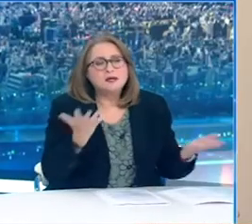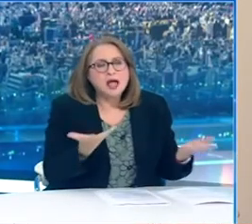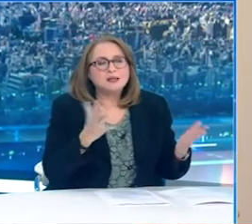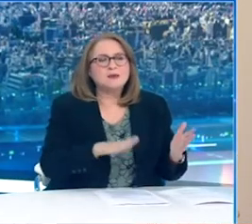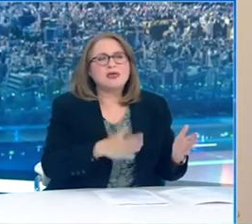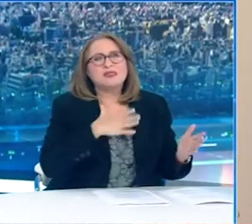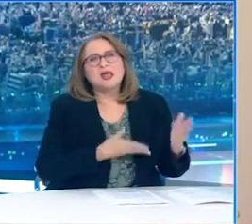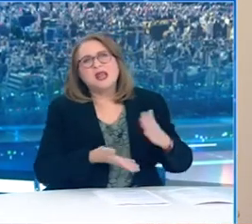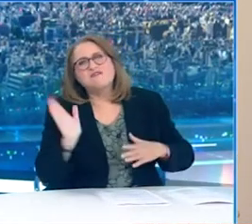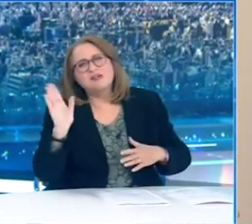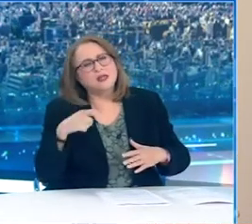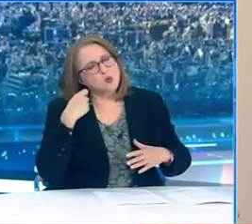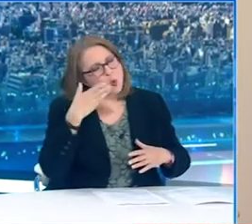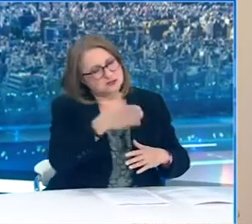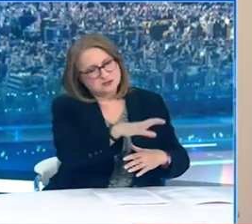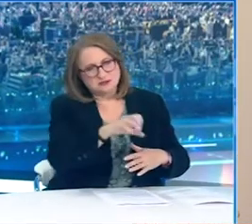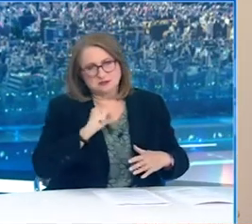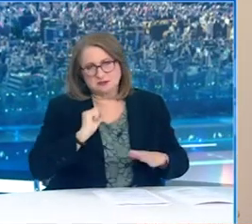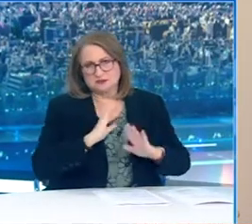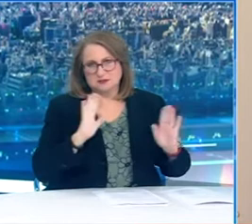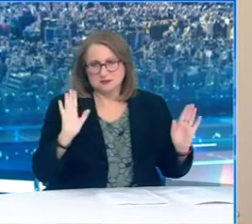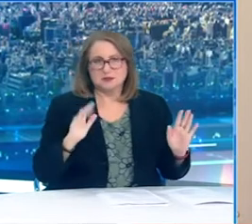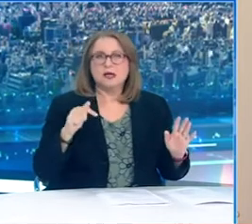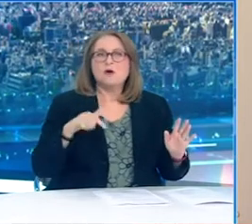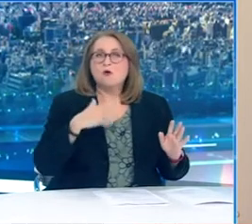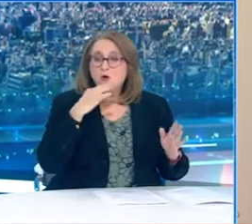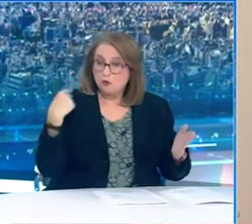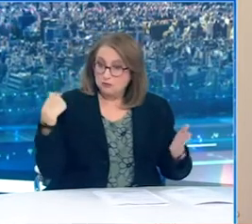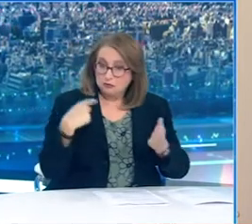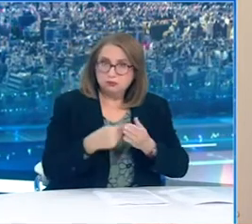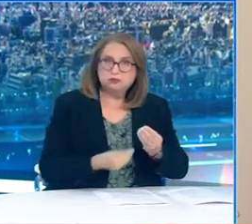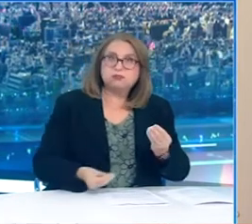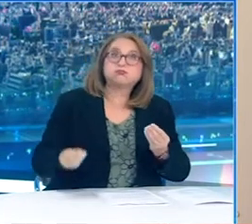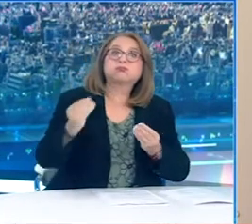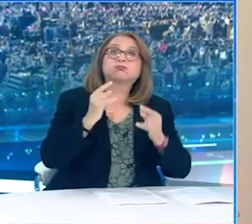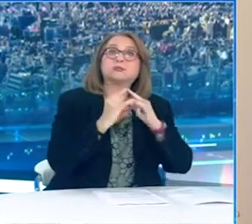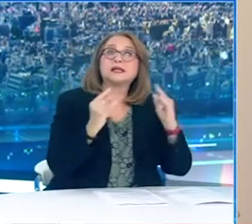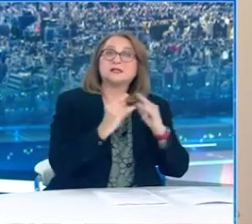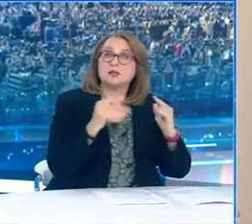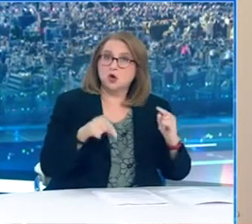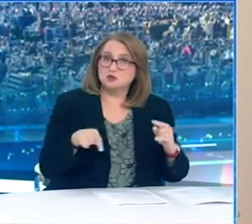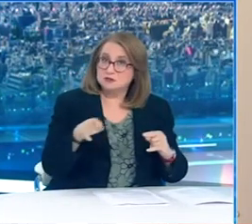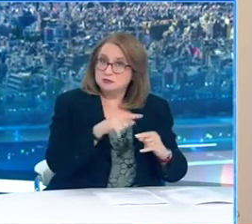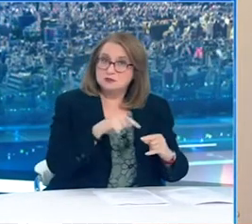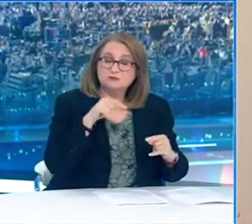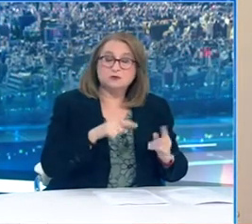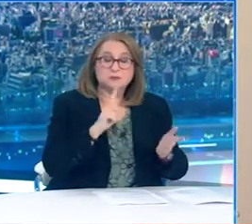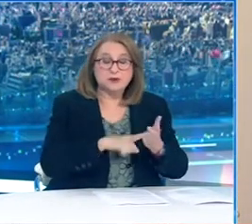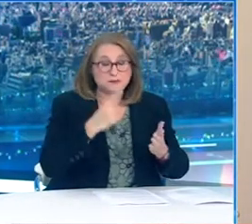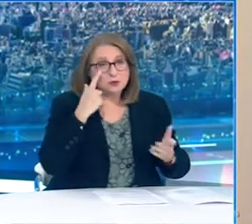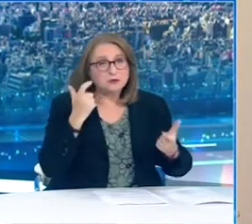κρουσμάτων, καθώς έχουν υπερδιπλασιαστεί την τελευταία εβδομάδα, δείχνει ότι πρέπει να παραμείνουμε σε εγρήγορση, σε απόλυτη